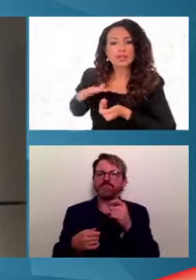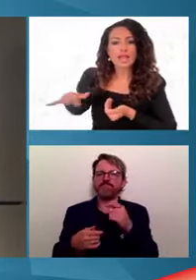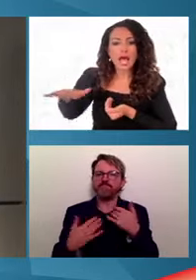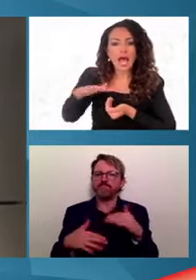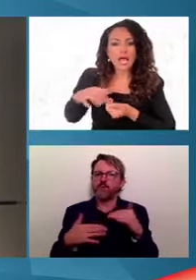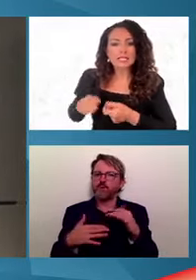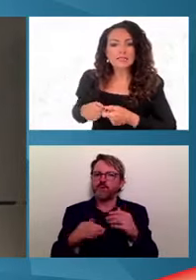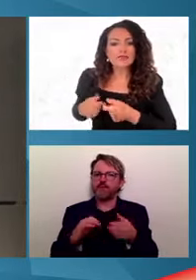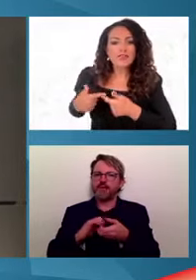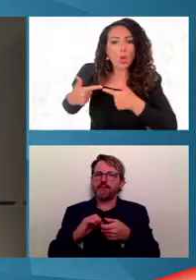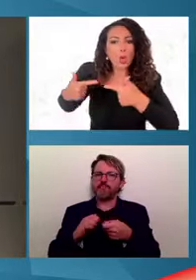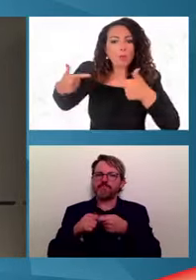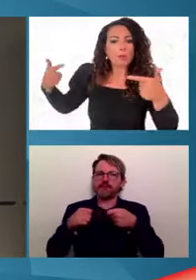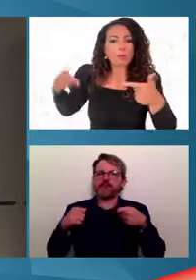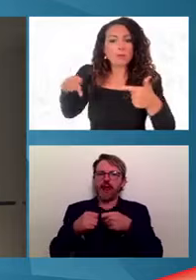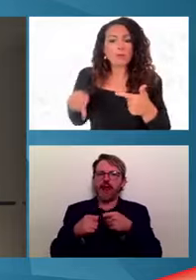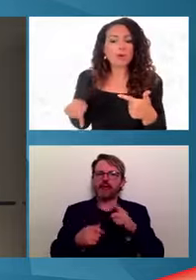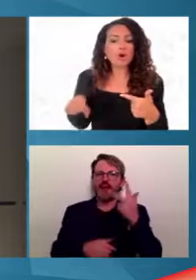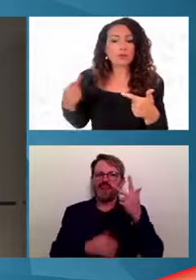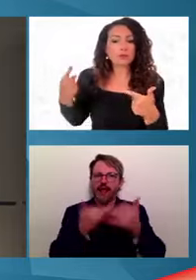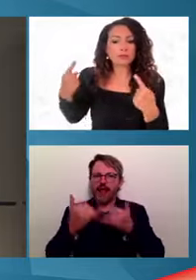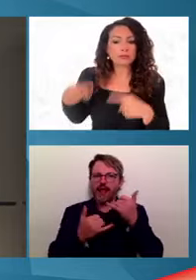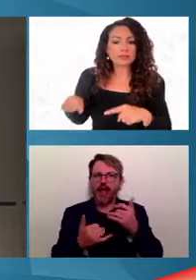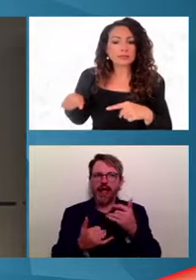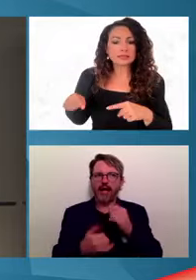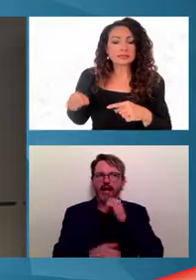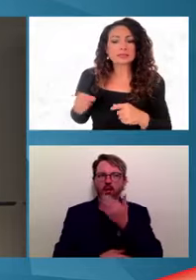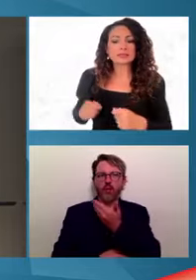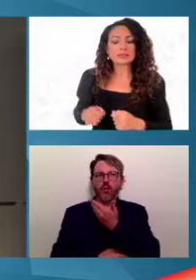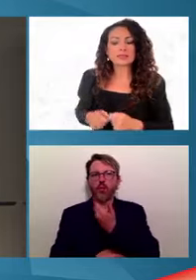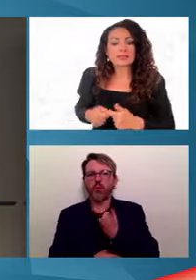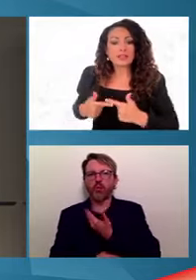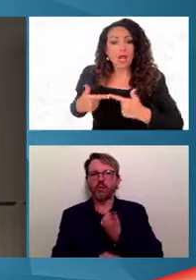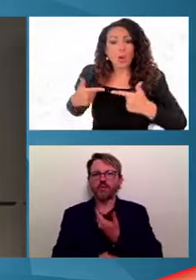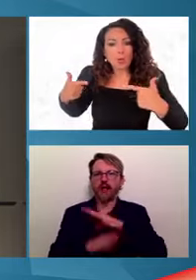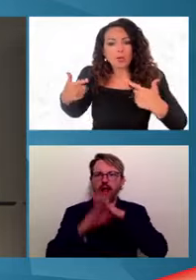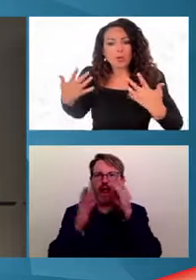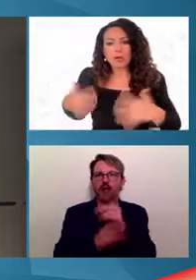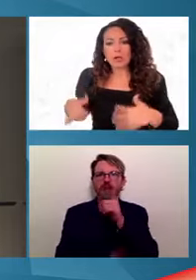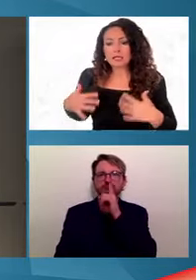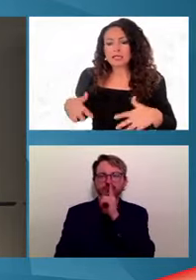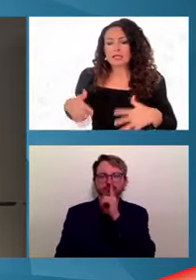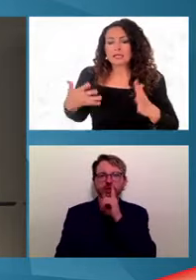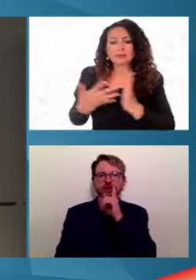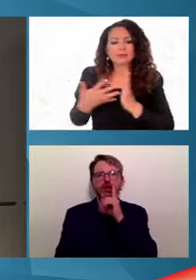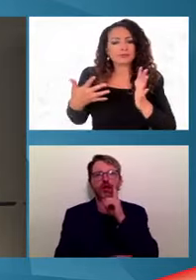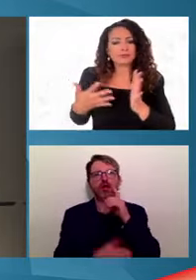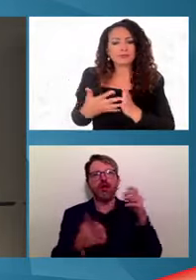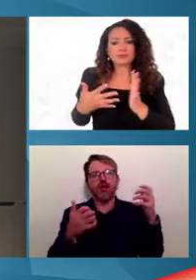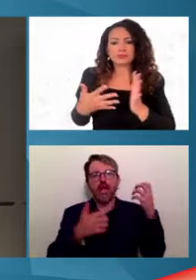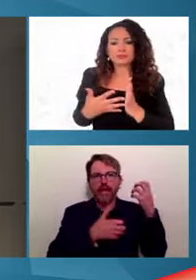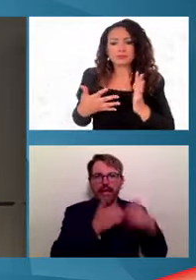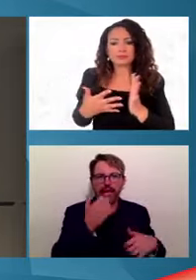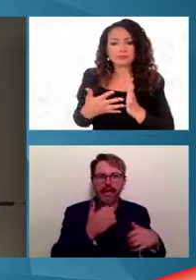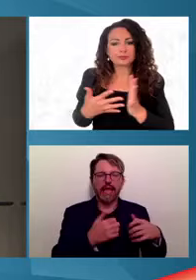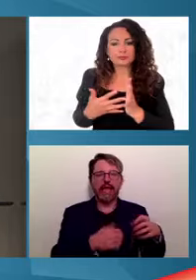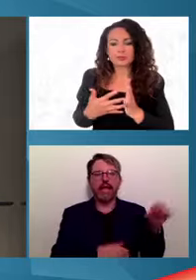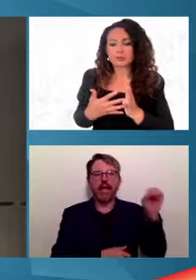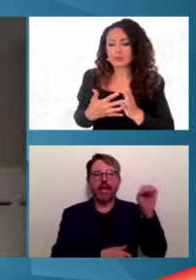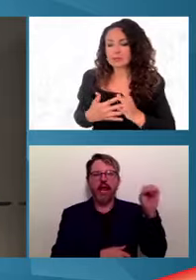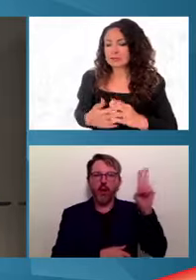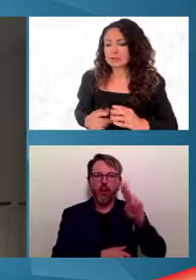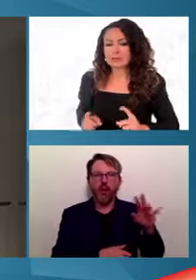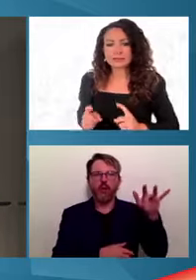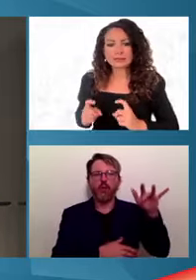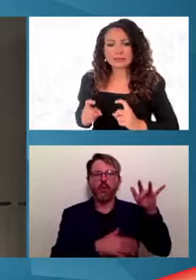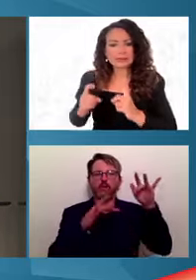3 Jahren Dauerunsicherheit. Wer hätte sich eine Pandemie, wo alles stillsteht, einen Krieg in Europa, Teuerung und so weiter und so fort,